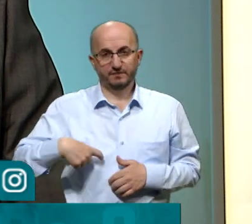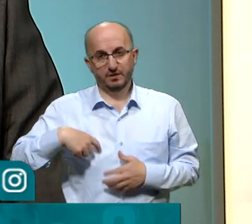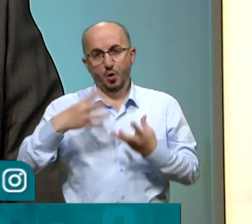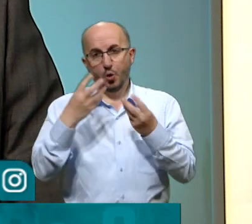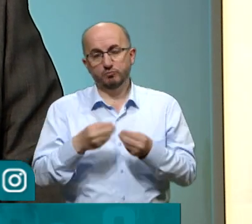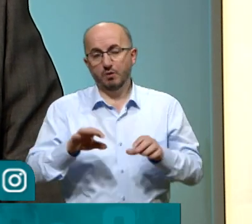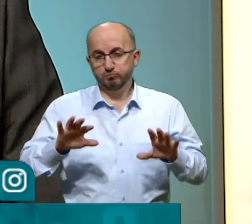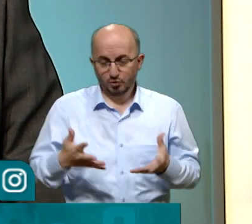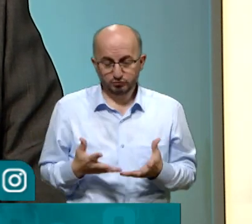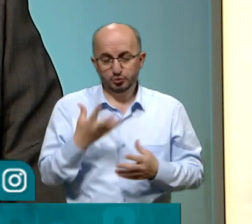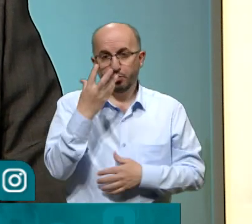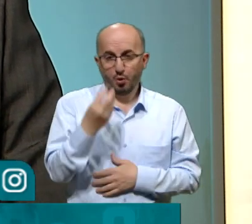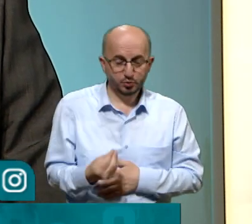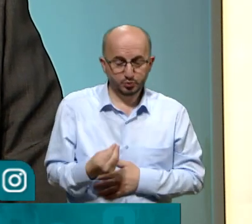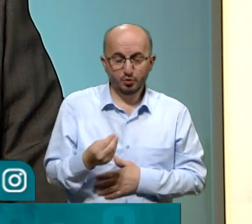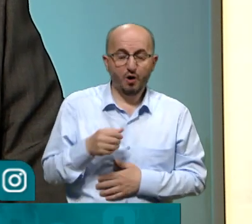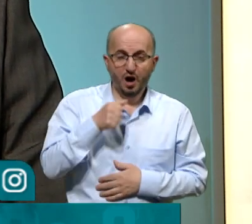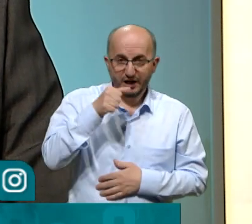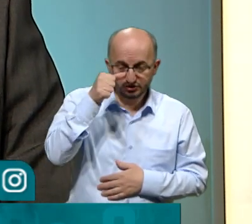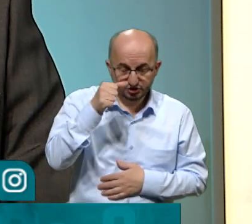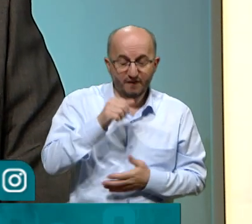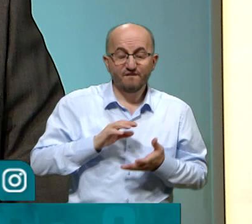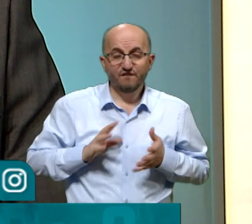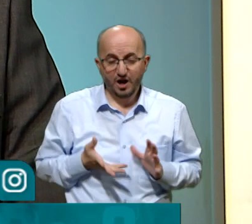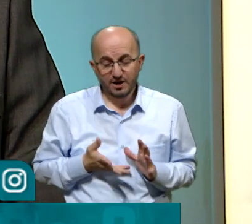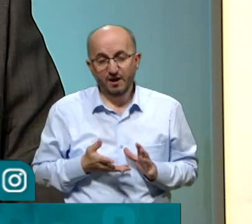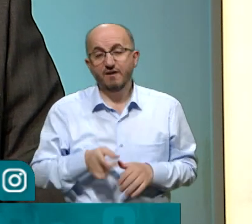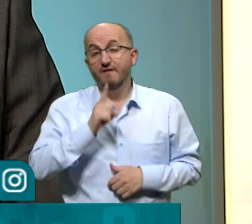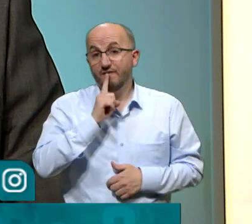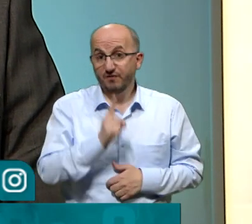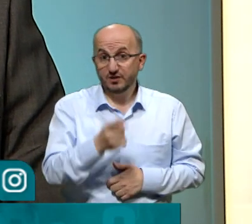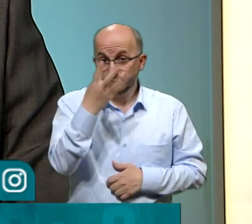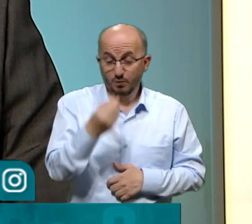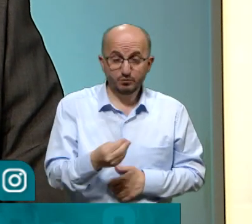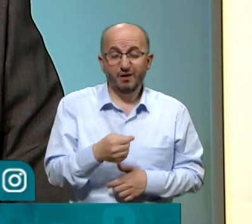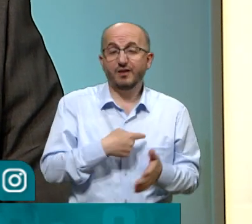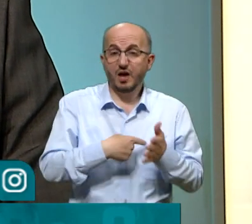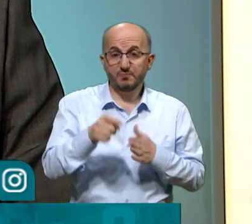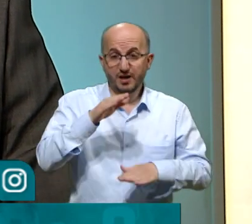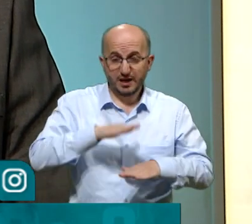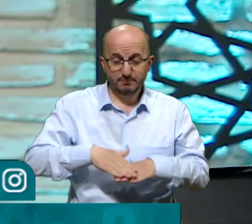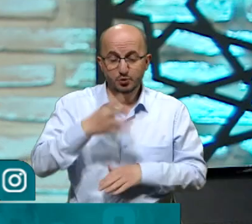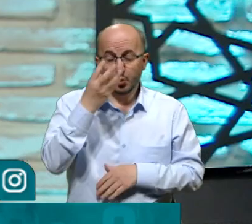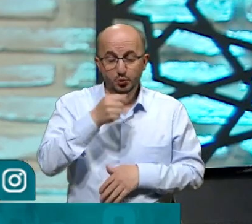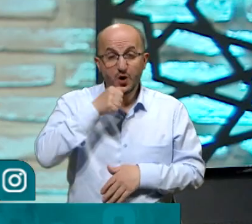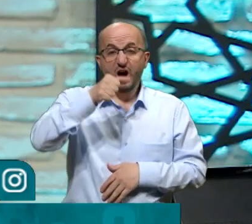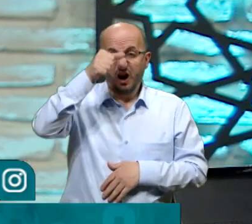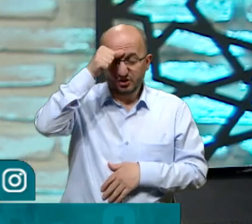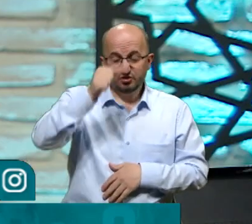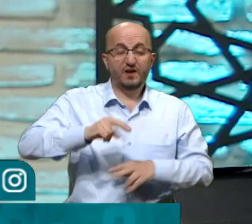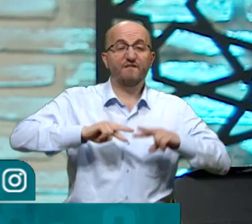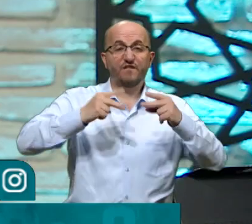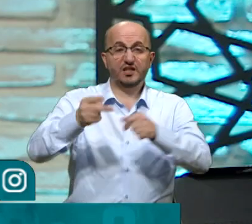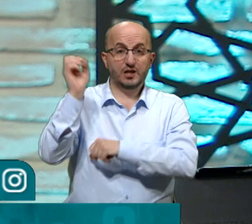olupda bozmuş olduğu Hac veya işte farz olduğu halde iptal etmiş olduğu haccında